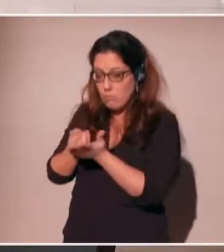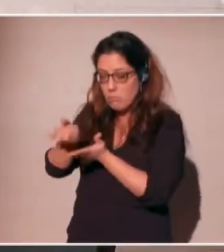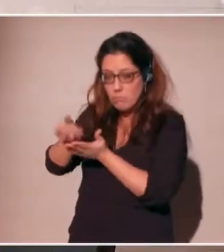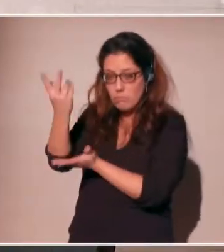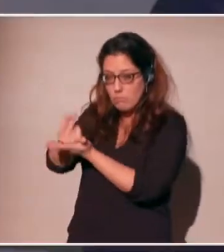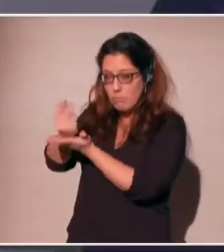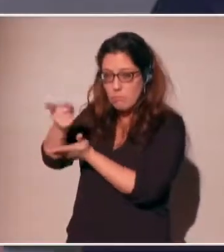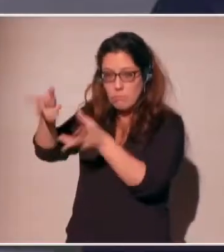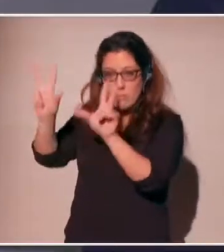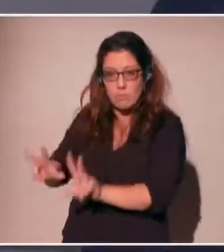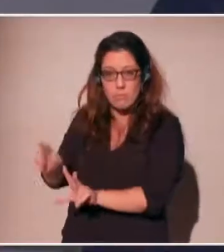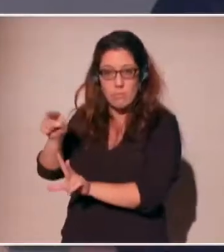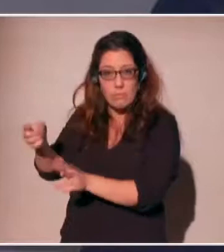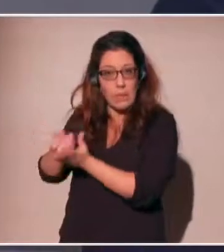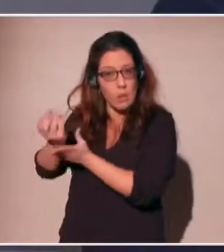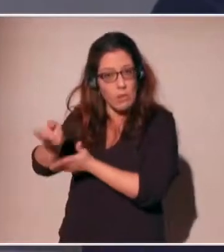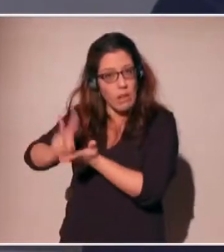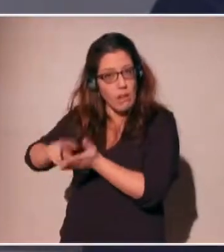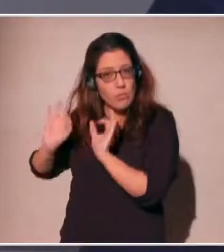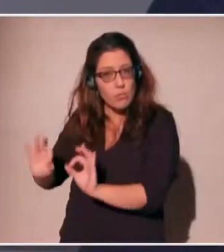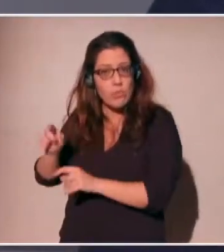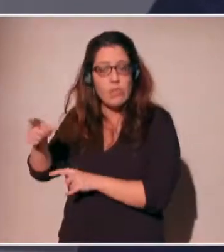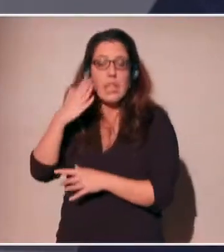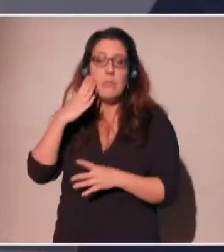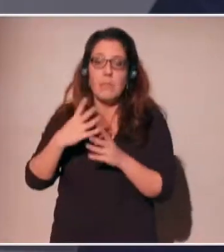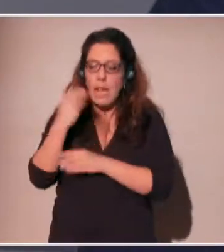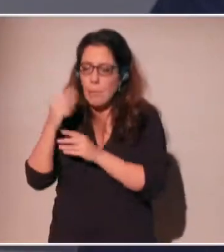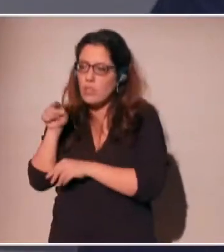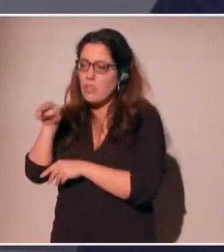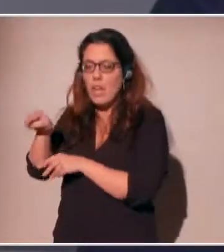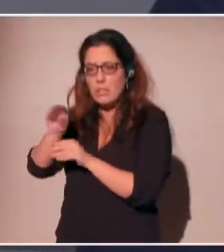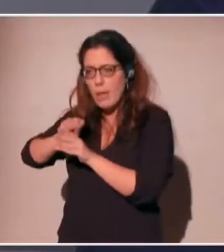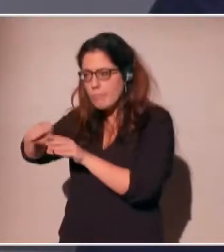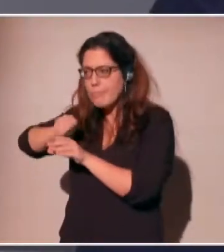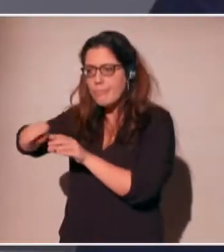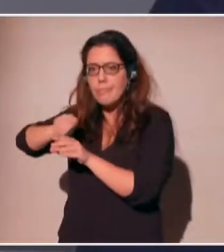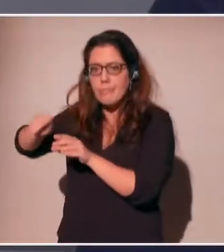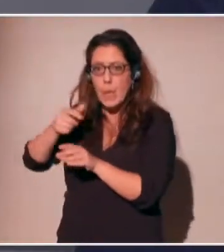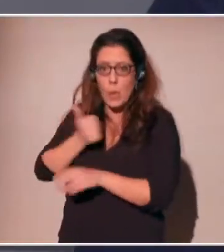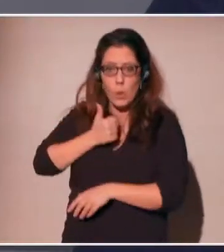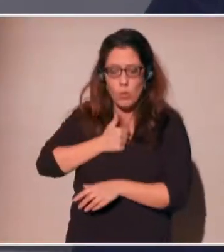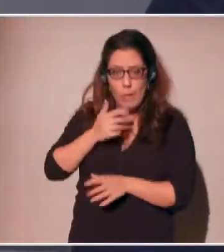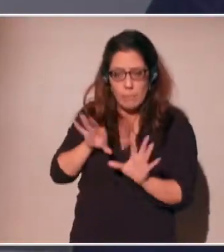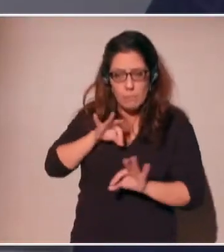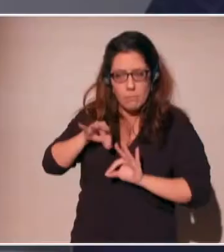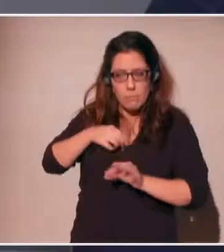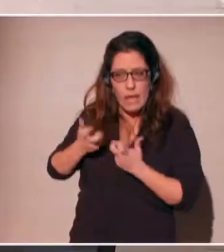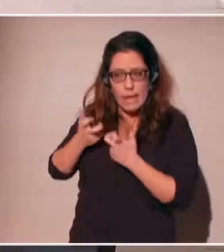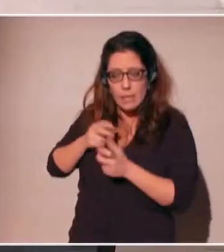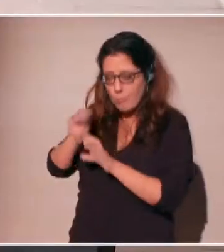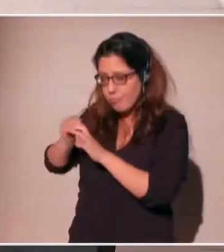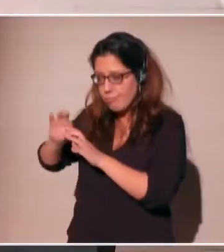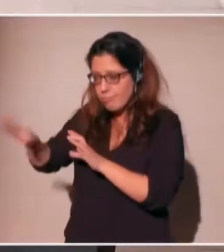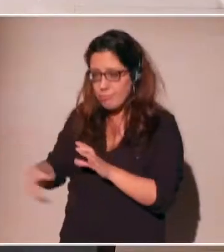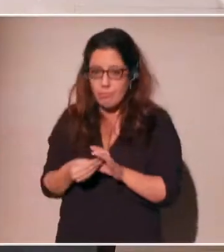et quand on utilise l'apprentissage profond, nous créons nos propres exemples et nous rendons les résultats beaucoup plus